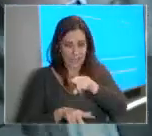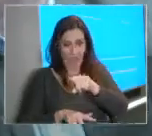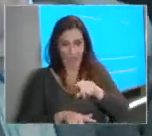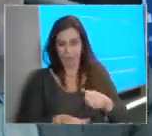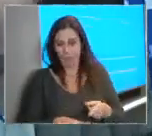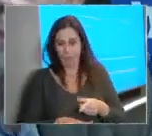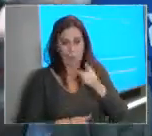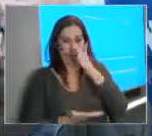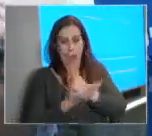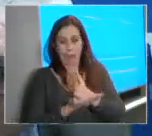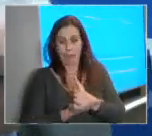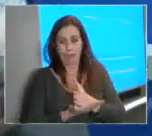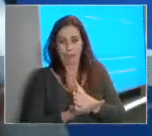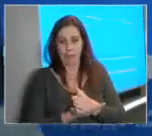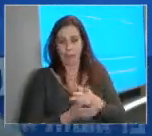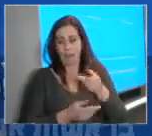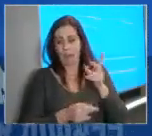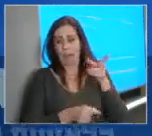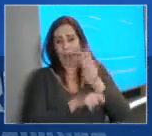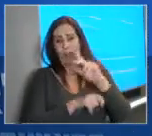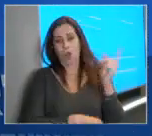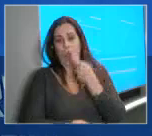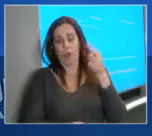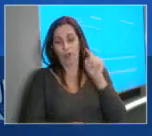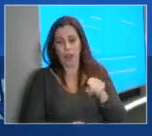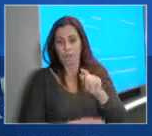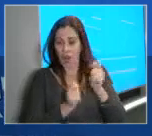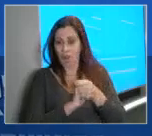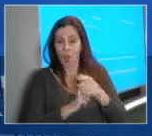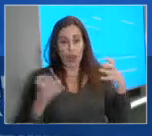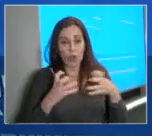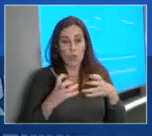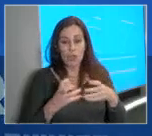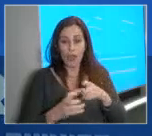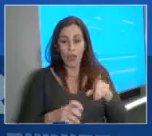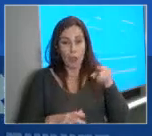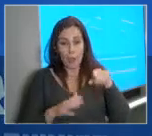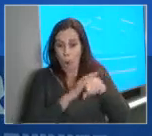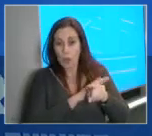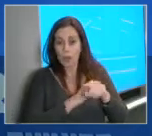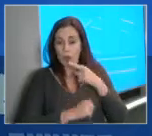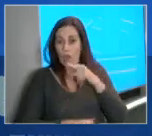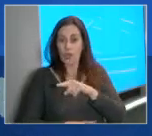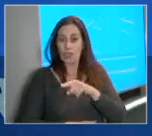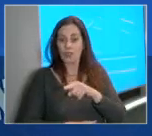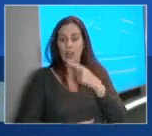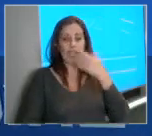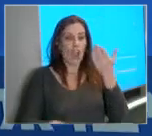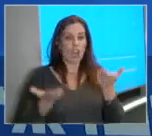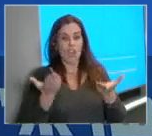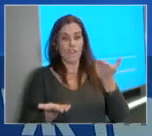עומד באמצע ומהטל בכולם. לבוא ולהפוך ציבור שלם לגייס חמישי, לבוא ולעשות איזושהי